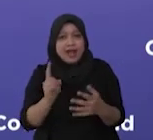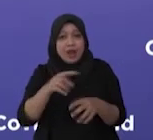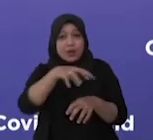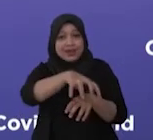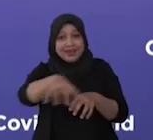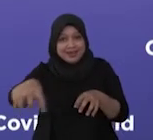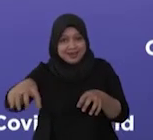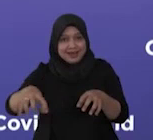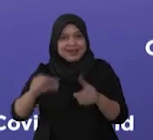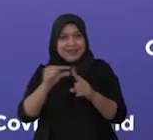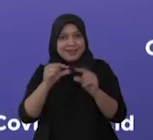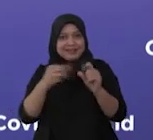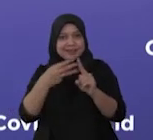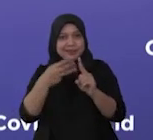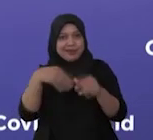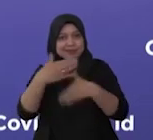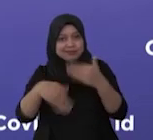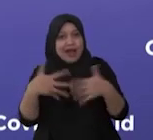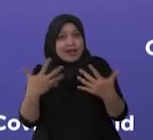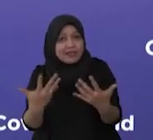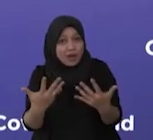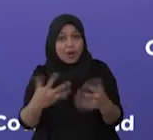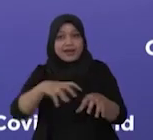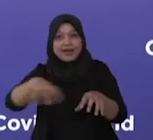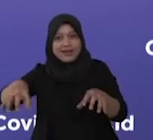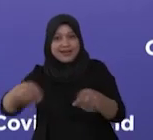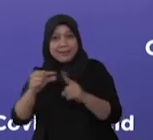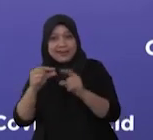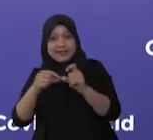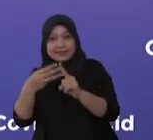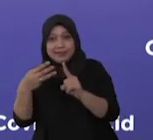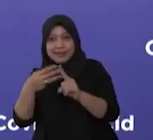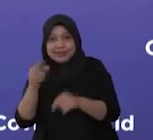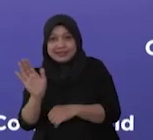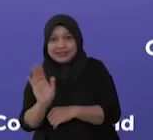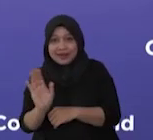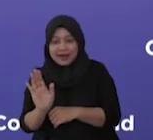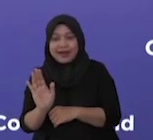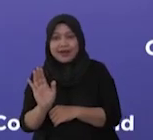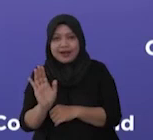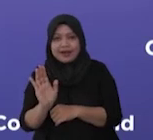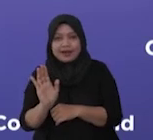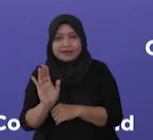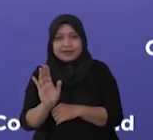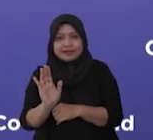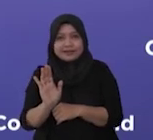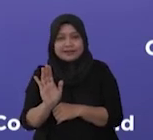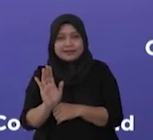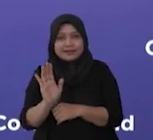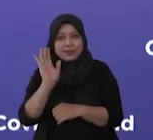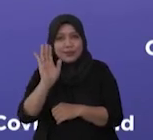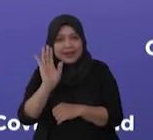melaksanakan pspp maupun daerah-daerah yang tidak melaksanakan pspp tetap bisa berjalan